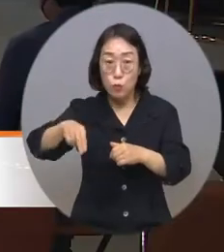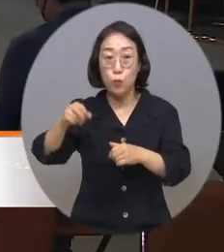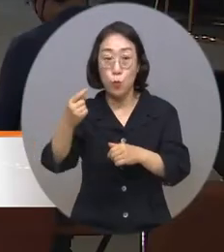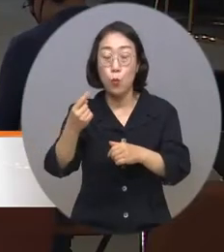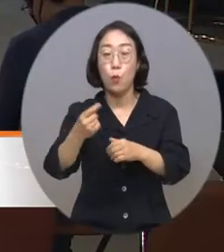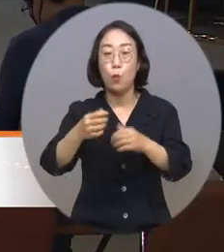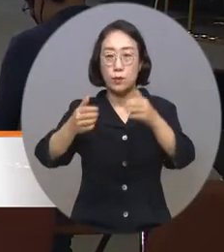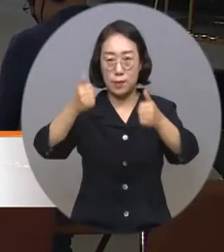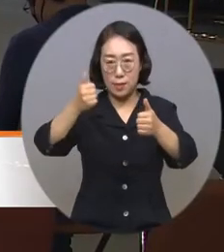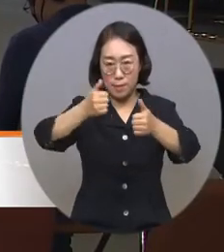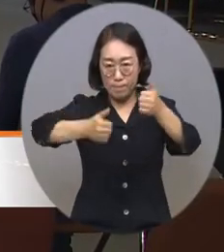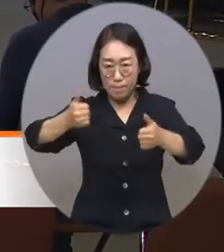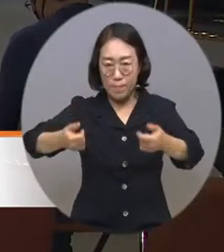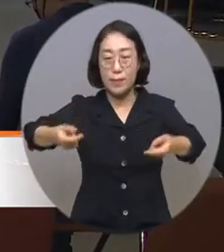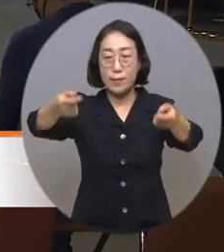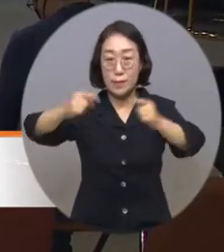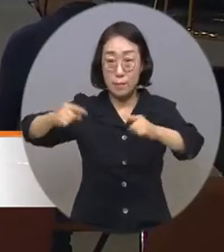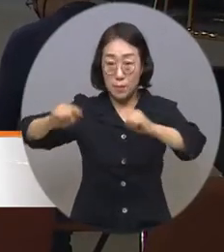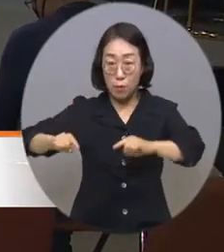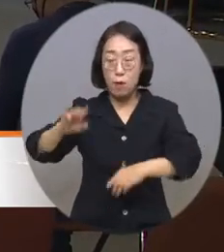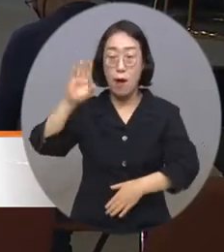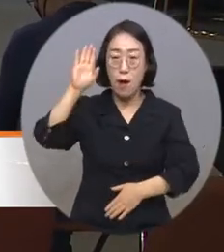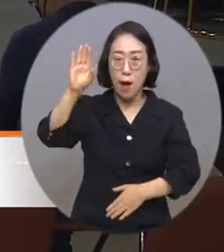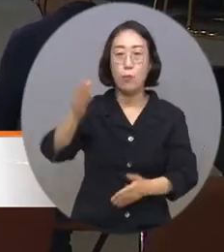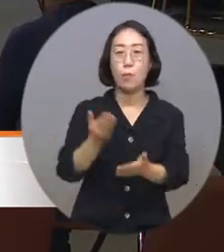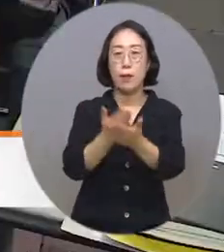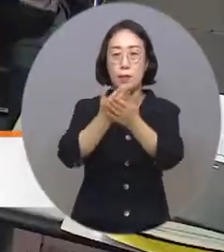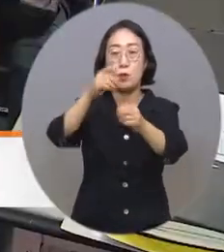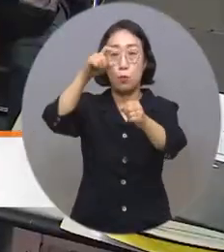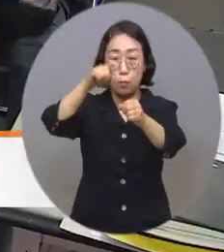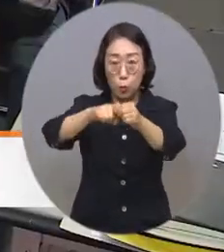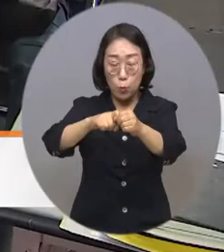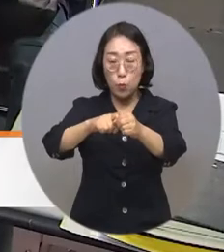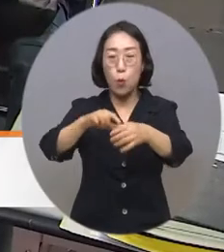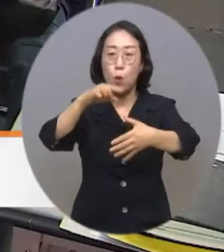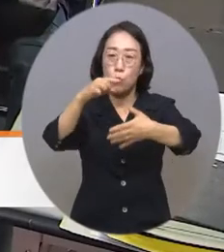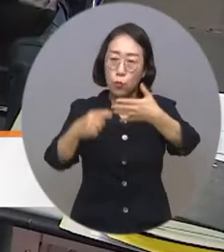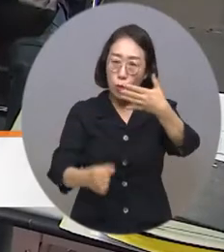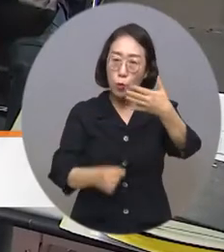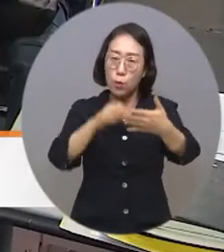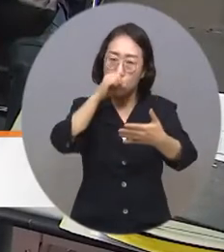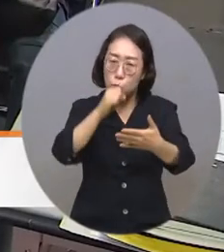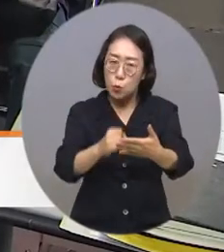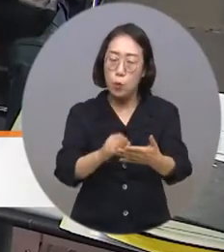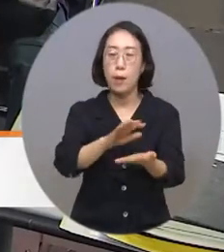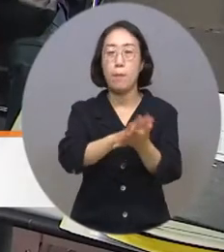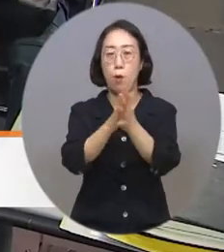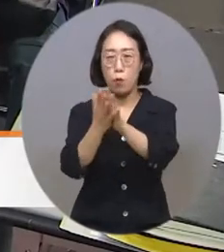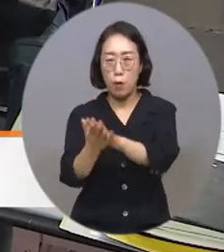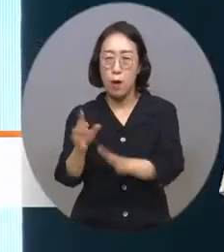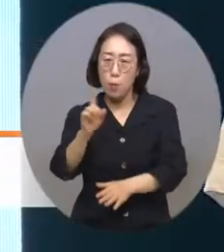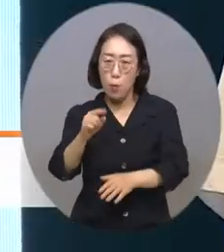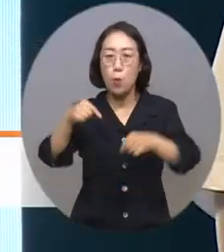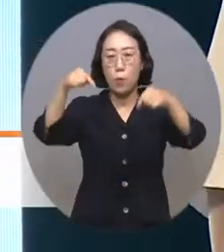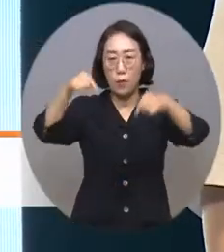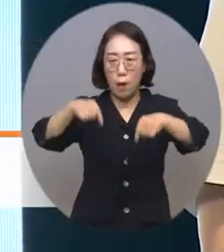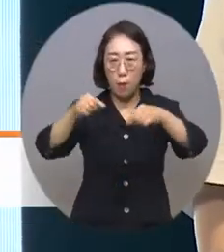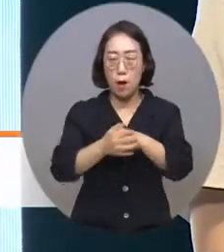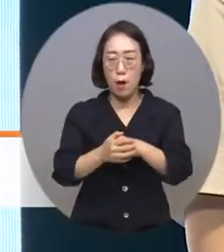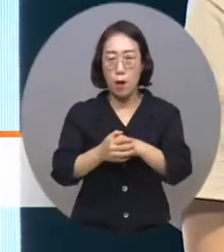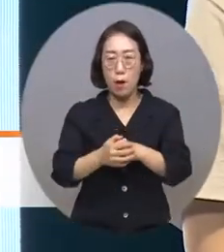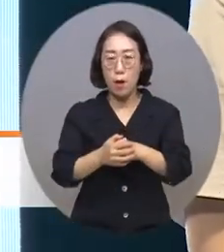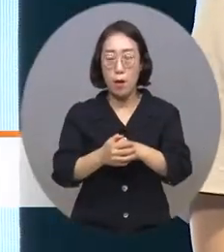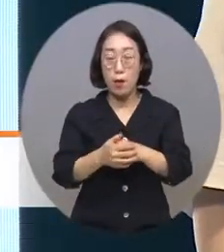전국 지사장들이 참석해 앞으로의 발전 방향과 프로그램 질적 개선을 논의하는 시간을 가졌습니다. 이번